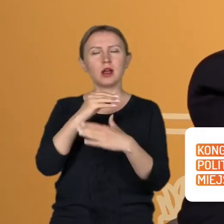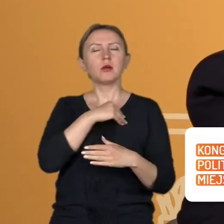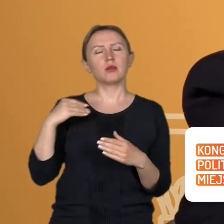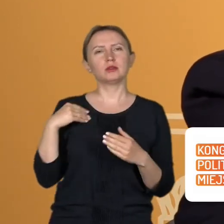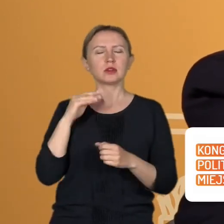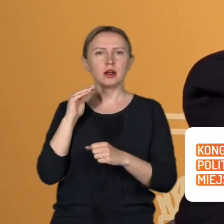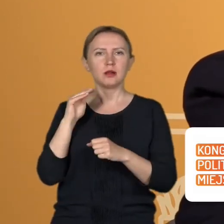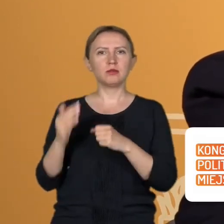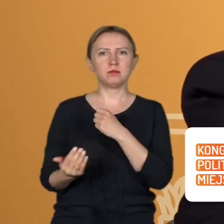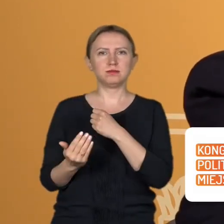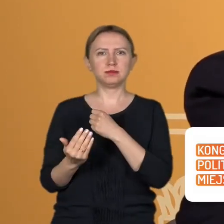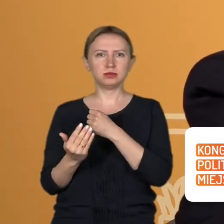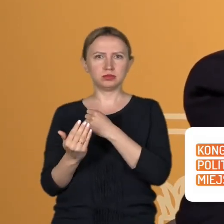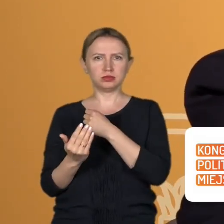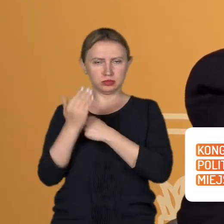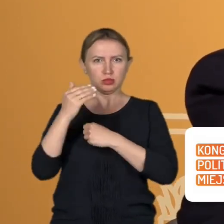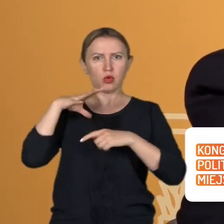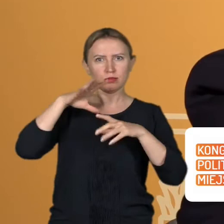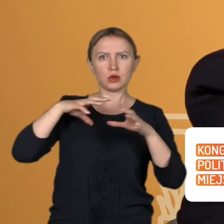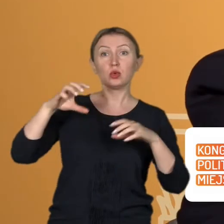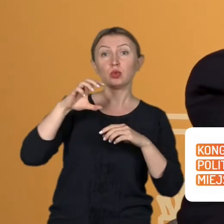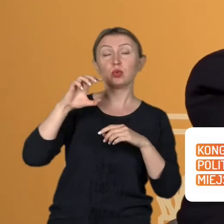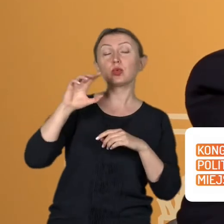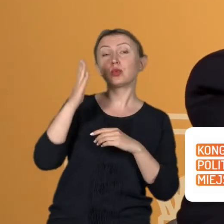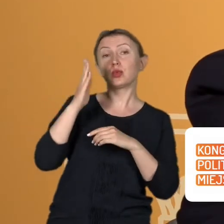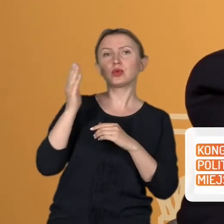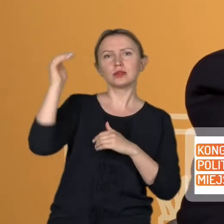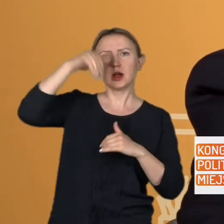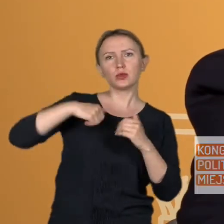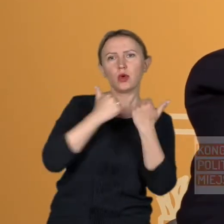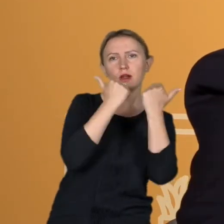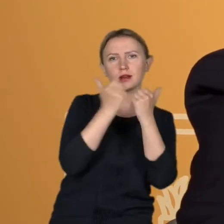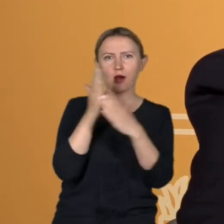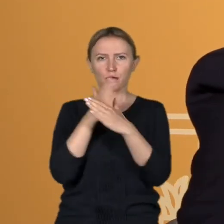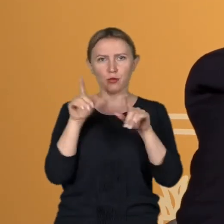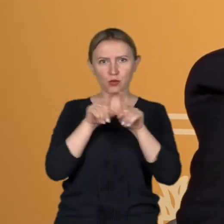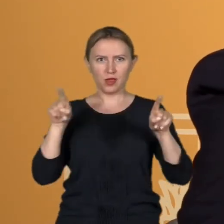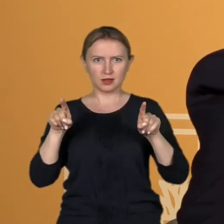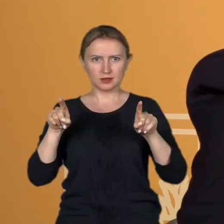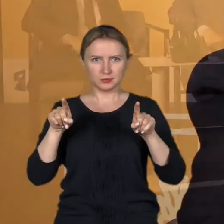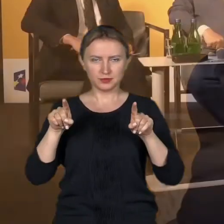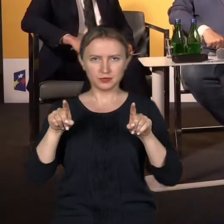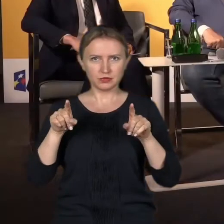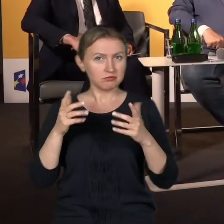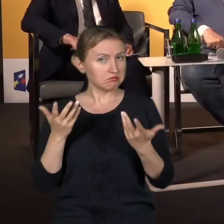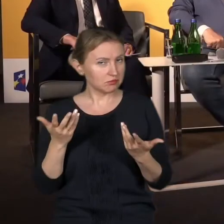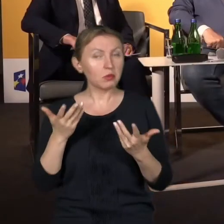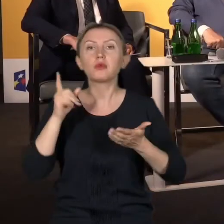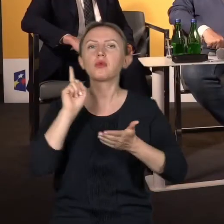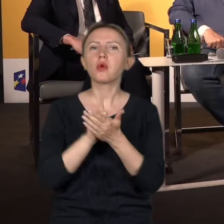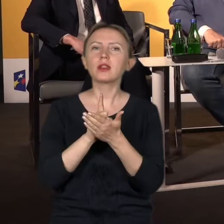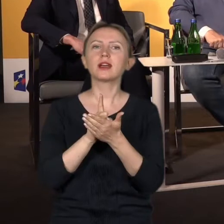czyli aglomeracją górnośląsko-zagłębiowską i Krakowem. Na ile udaje się